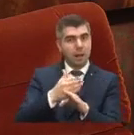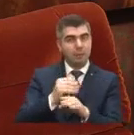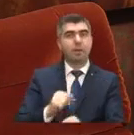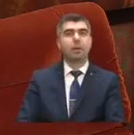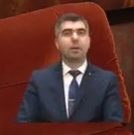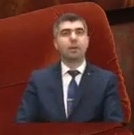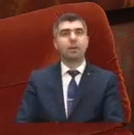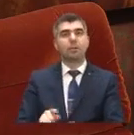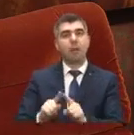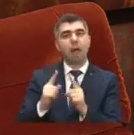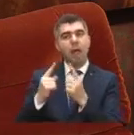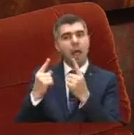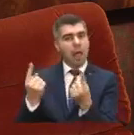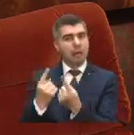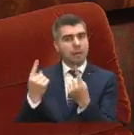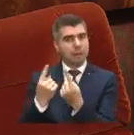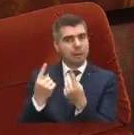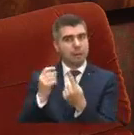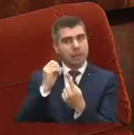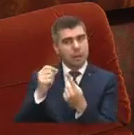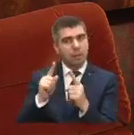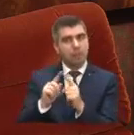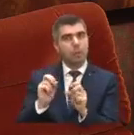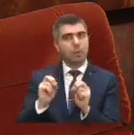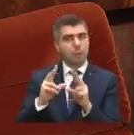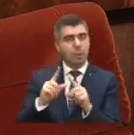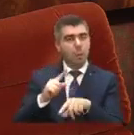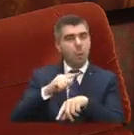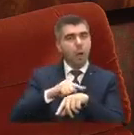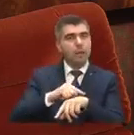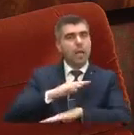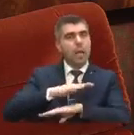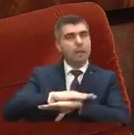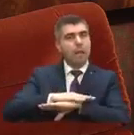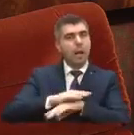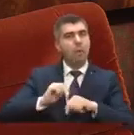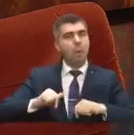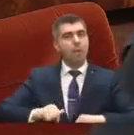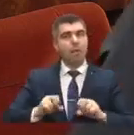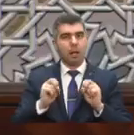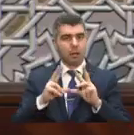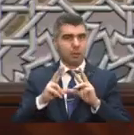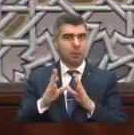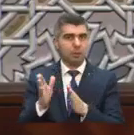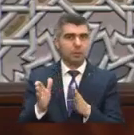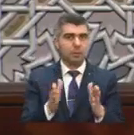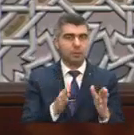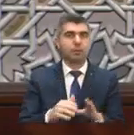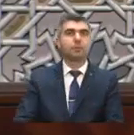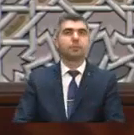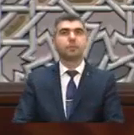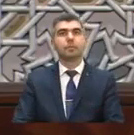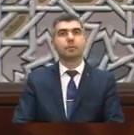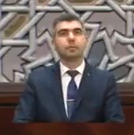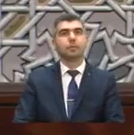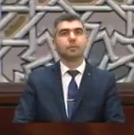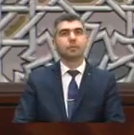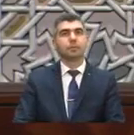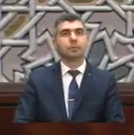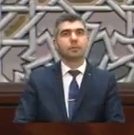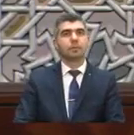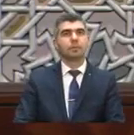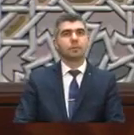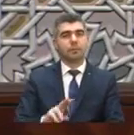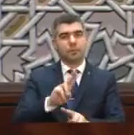الحالات العاديه نحن ملتزمون بالمواعيد اللي هي محدده في تفاصيل التحملات. شكرا. تعقيب السيد النائب.